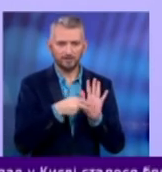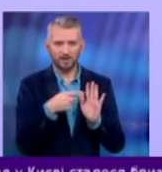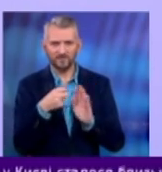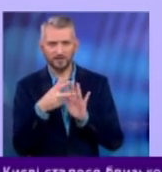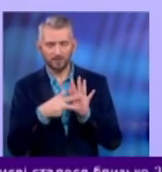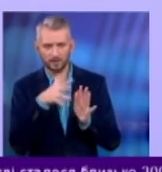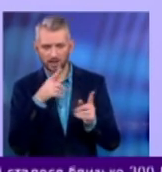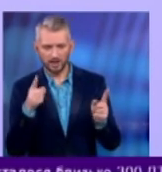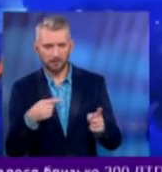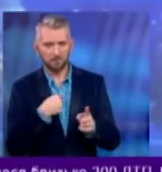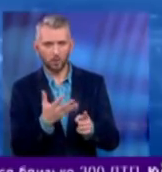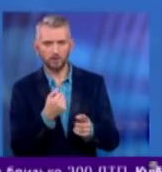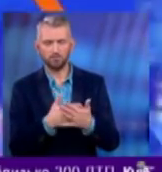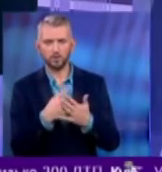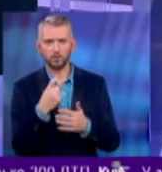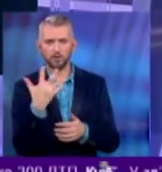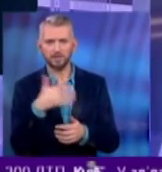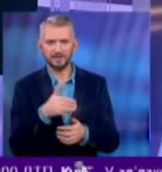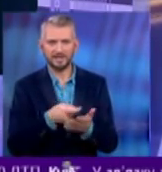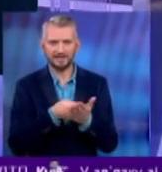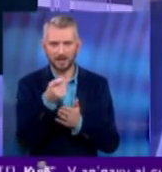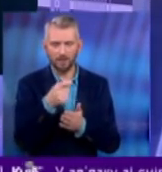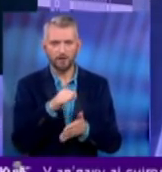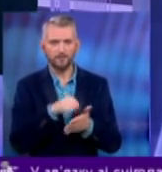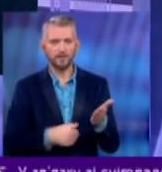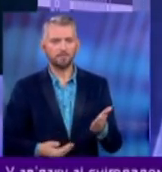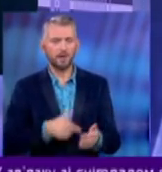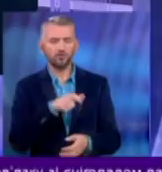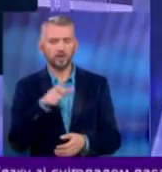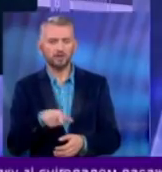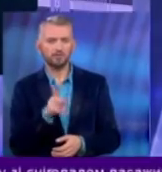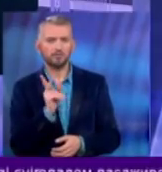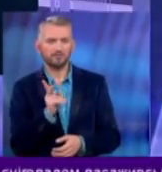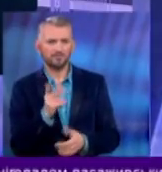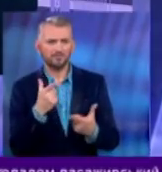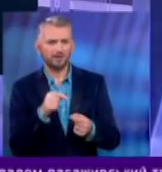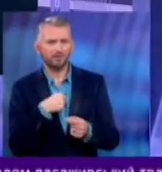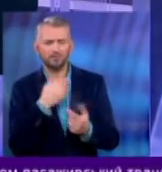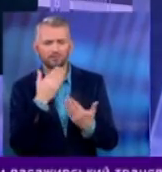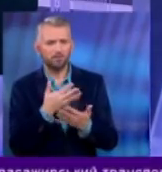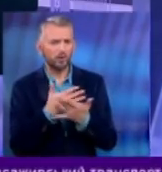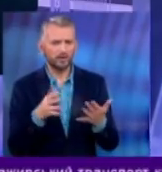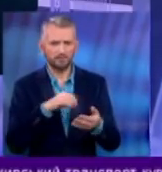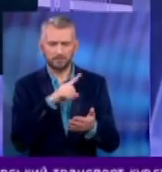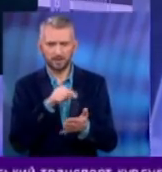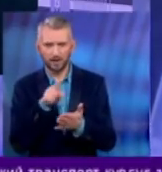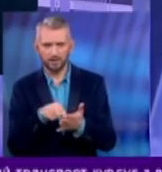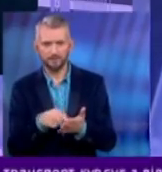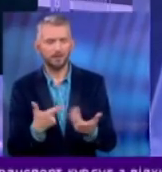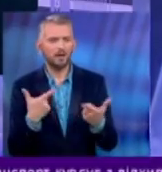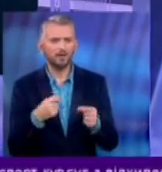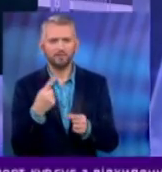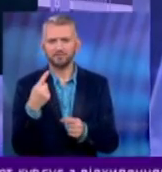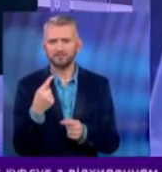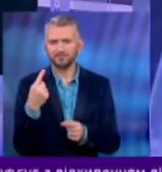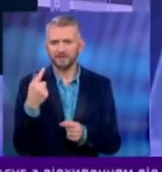2017-2018 рік ми отримали близько 150 заяв від мешканців, яких вони звертаються по тим чи іншим питанням. Угу. Десь третина з